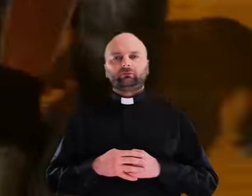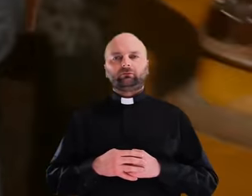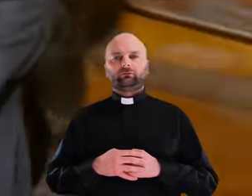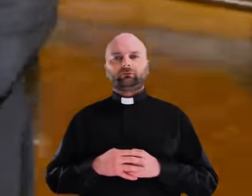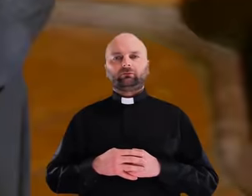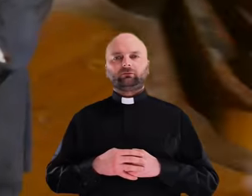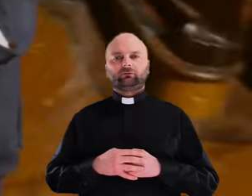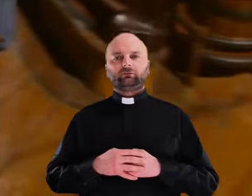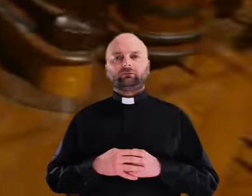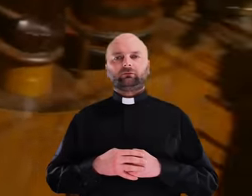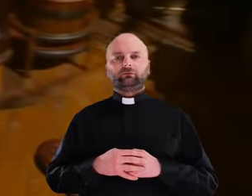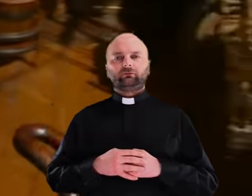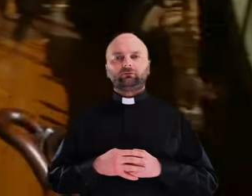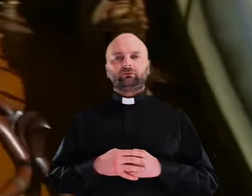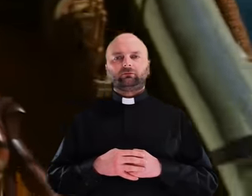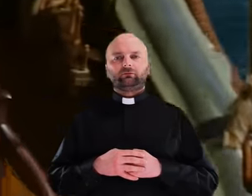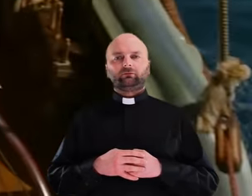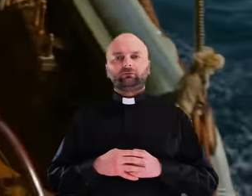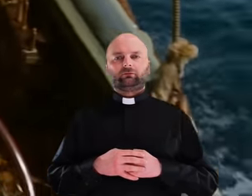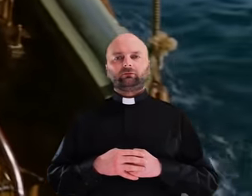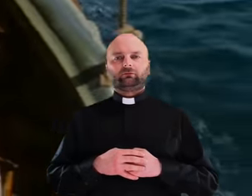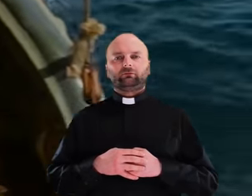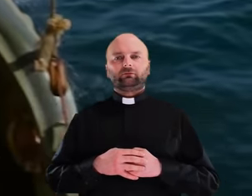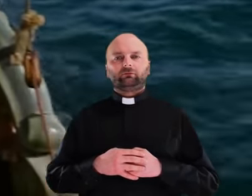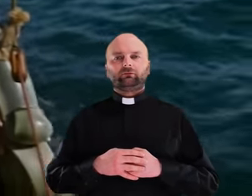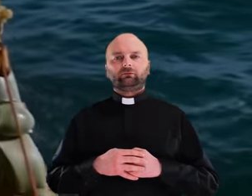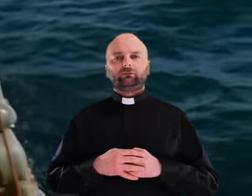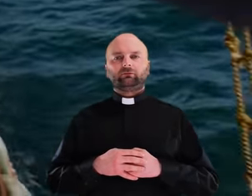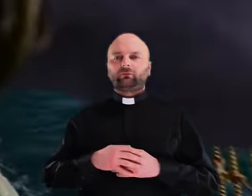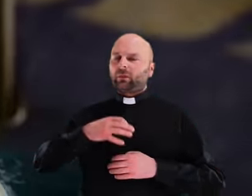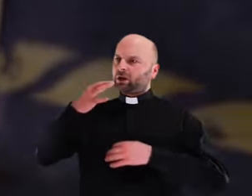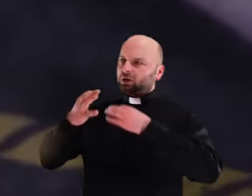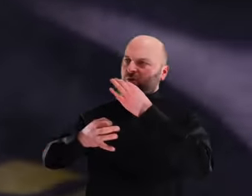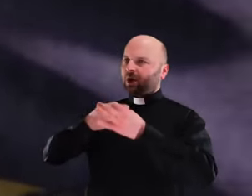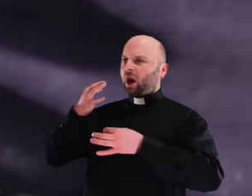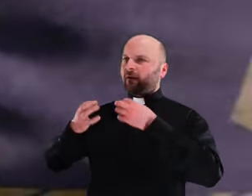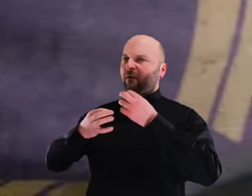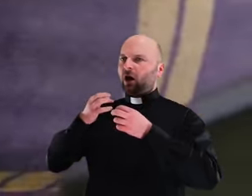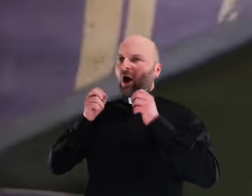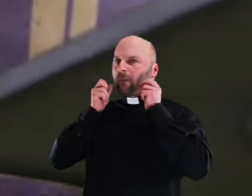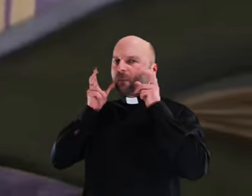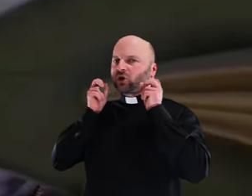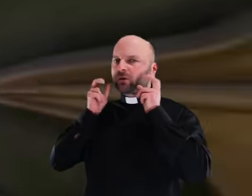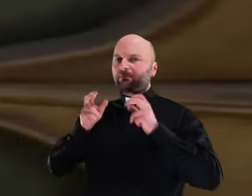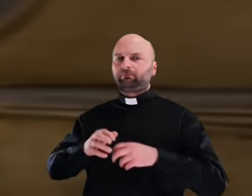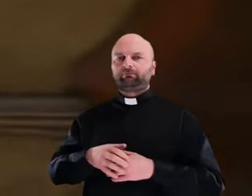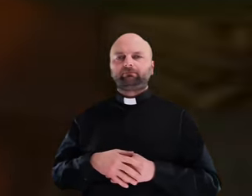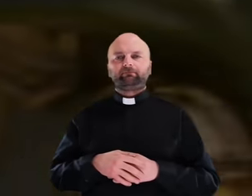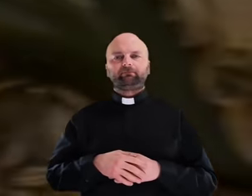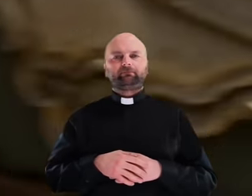Spotyka się nieba krew i fali grzbiet, ty wciąż nadzieję.